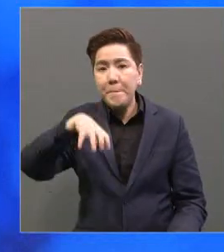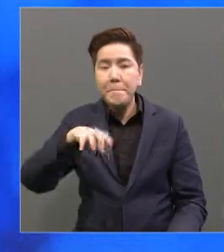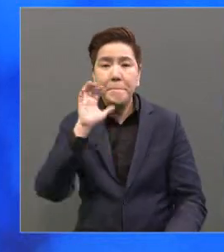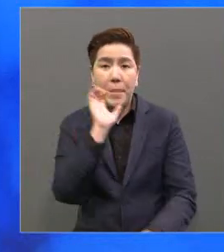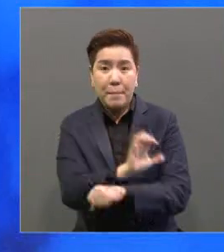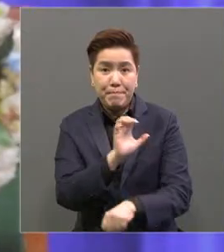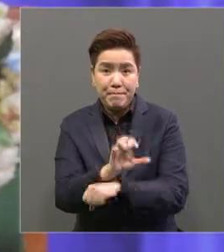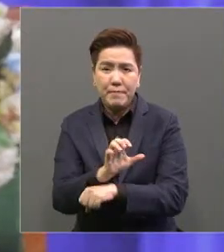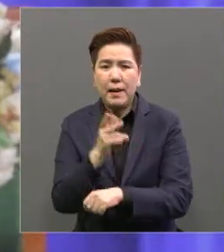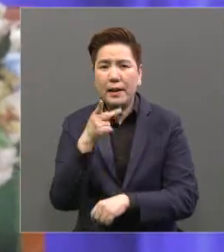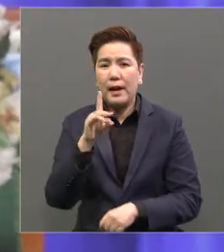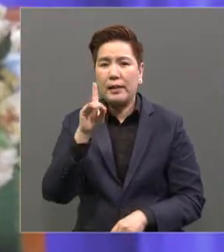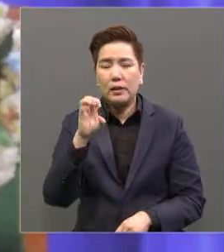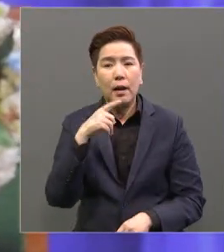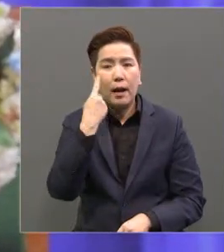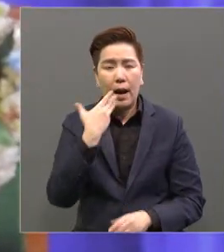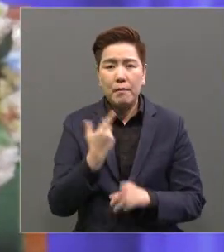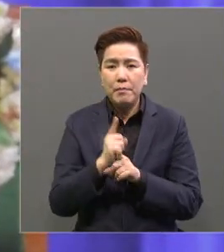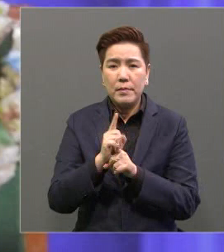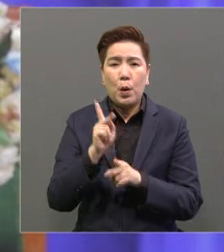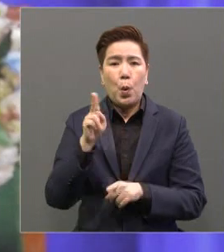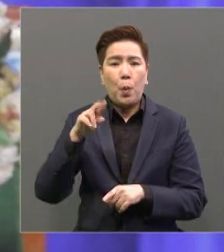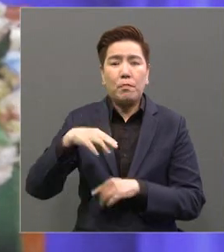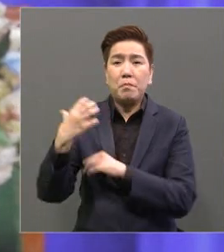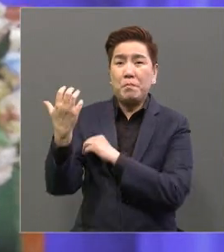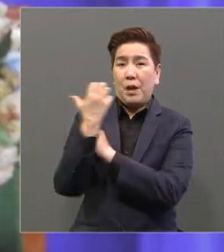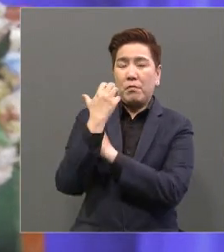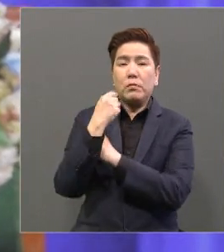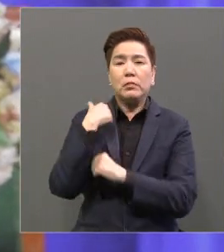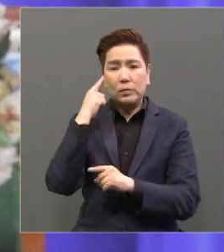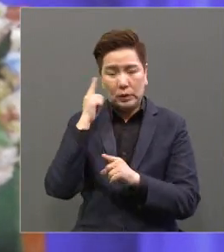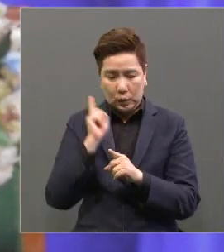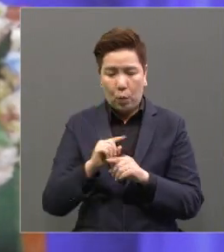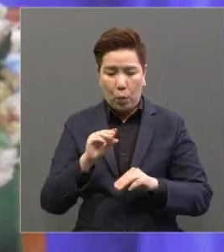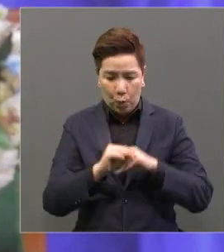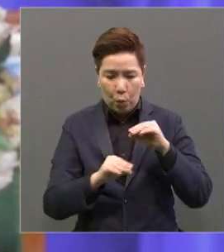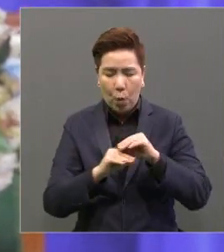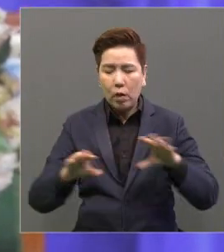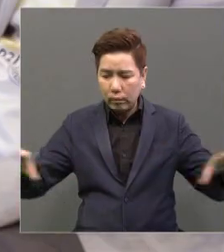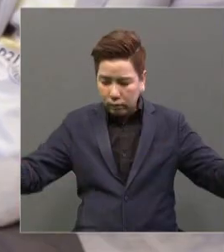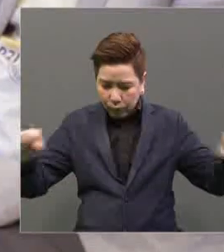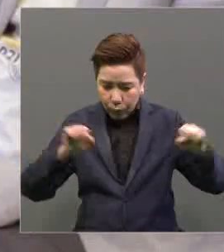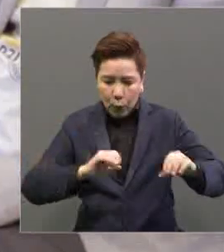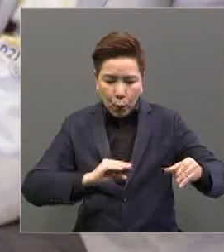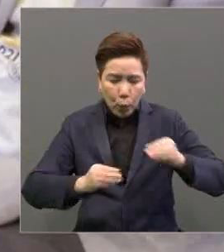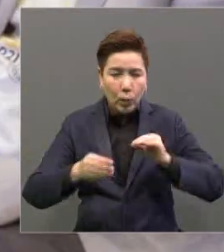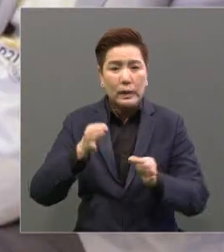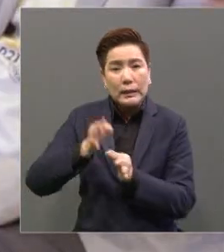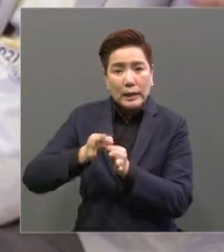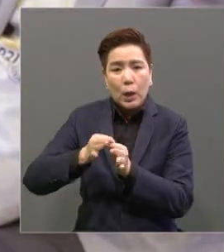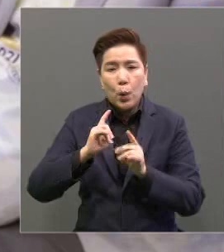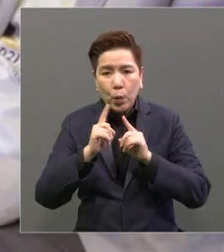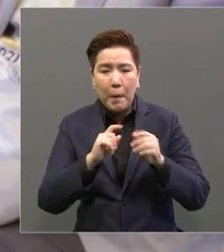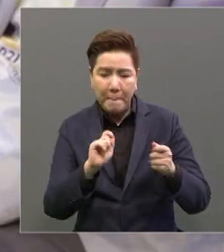ลยเชิญชวนลูกหนี้ทั้งหลายเนี่ยนะที่ถูกบังคับคดีเนี่ยให้มาเข้าโครงการไกล่เกลี่ยหนี้จะได้เข้าสู่การ